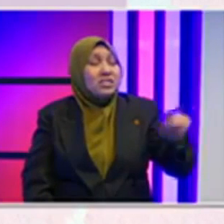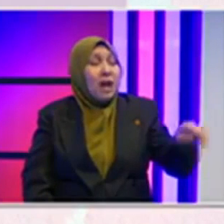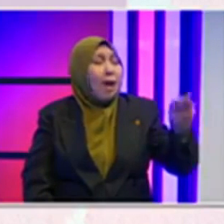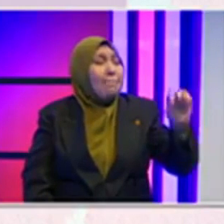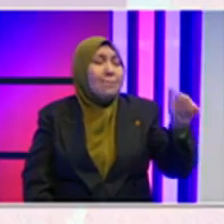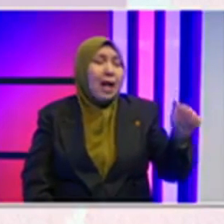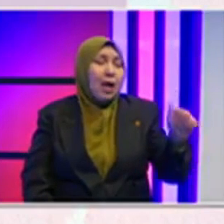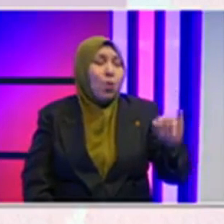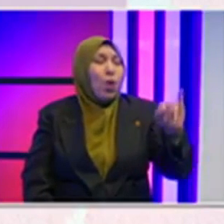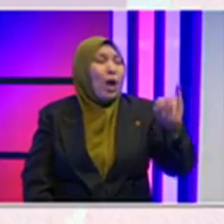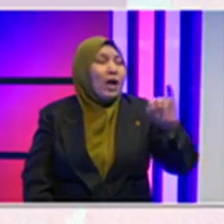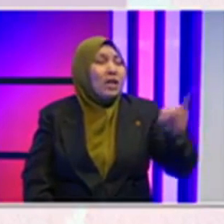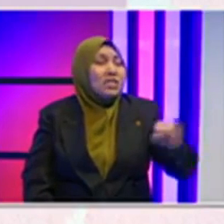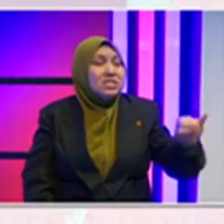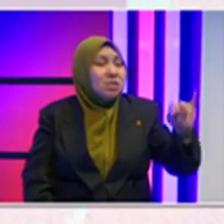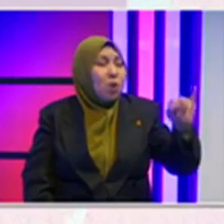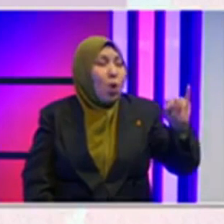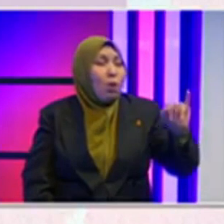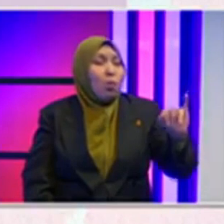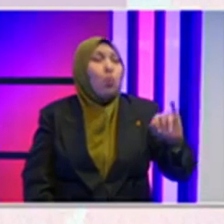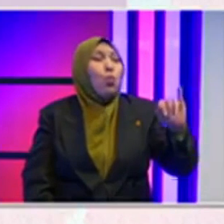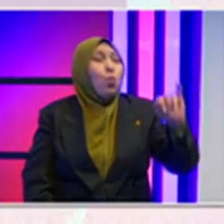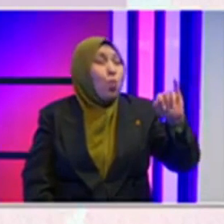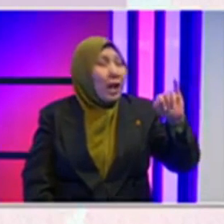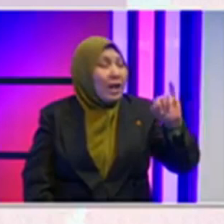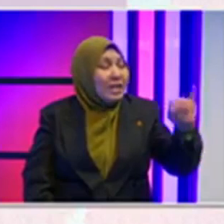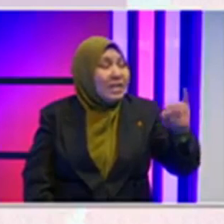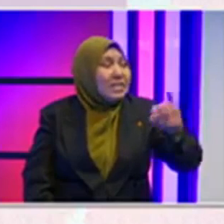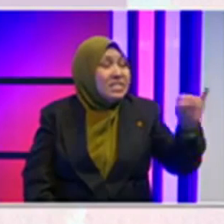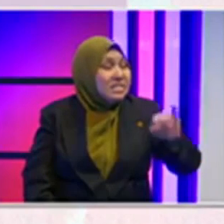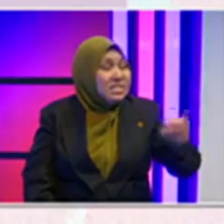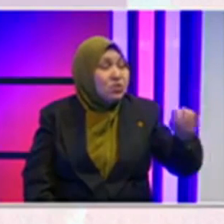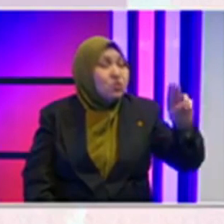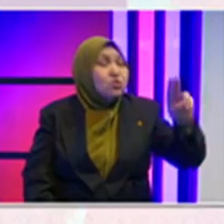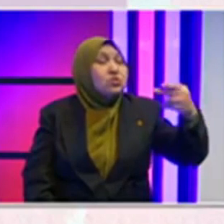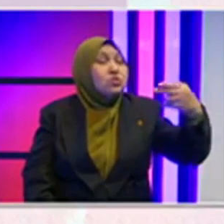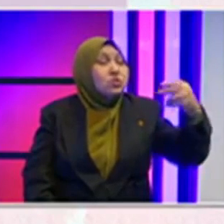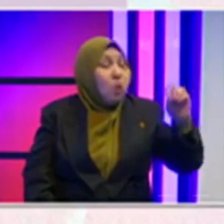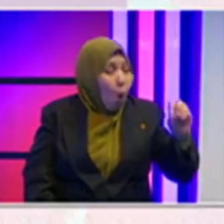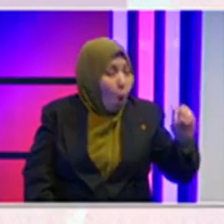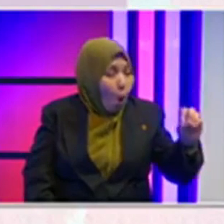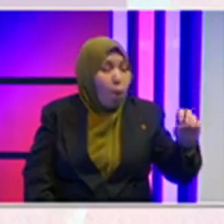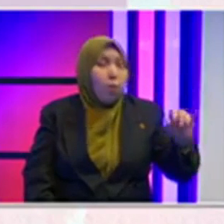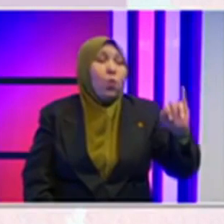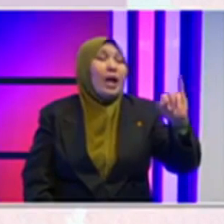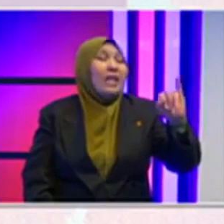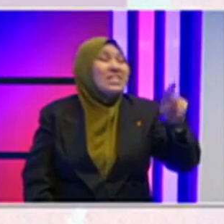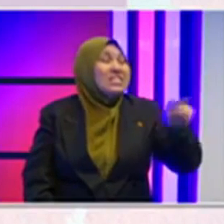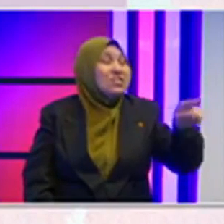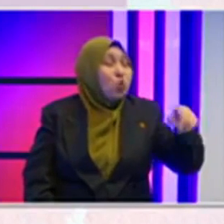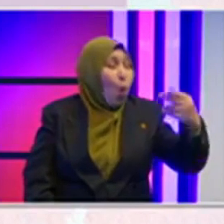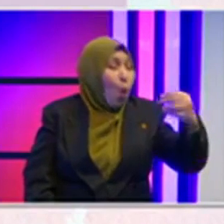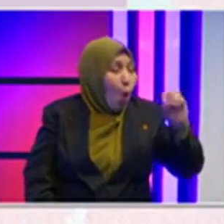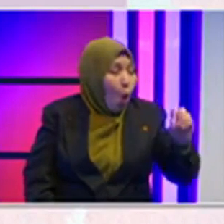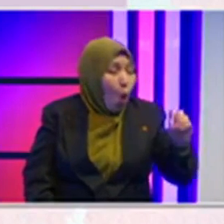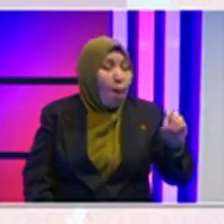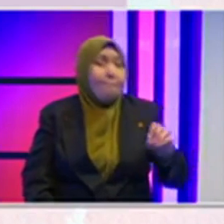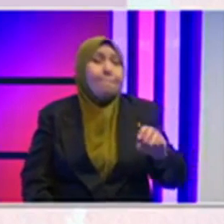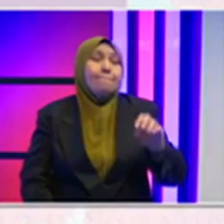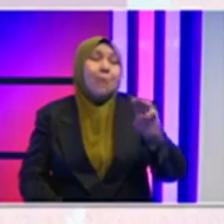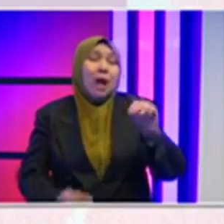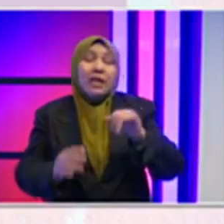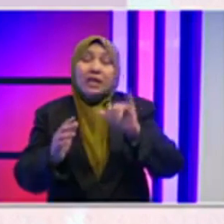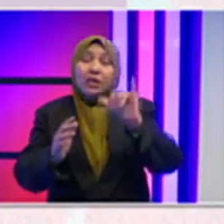jangan white Wahyu woi woi woi mana tuh jadi